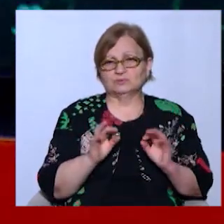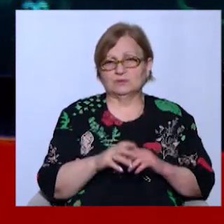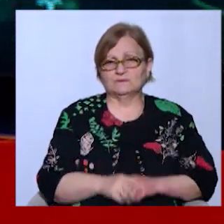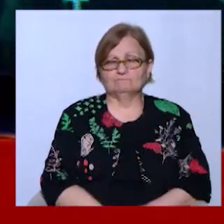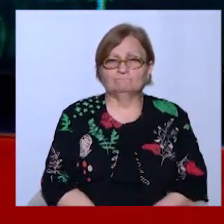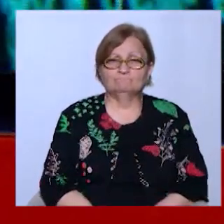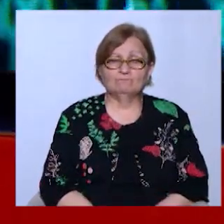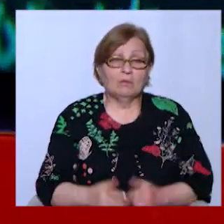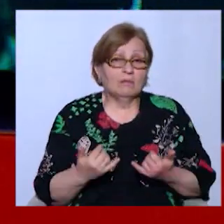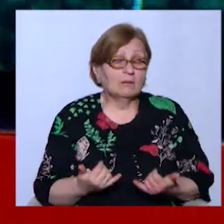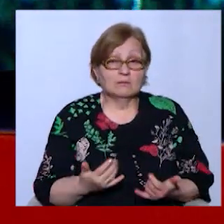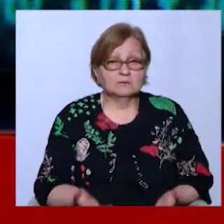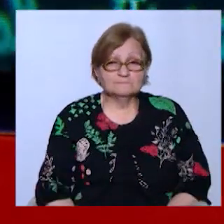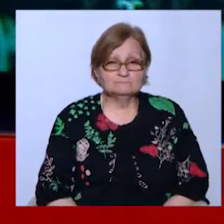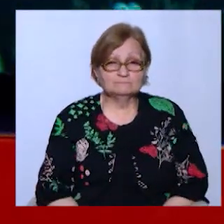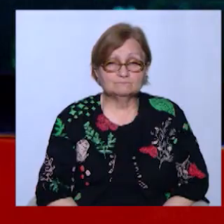ახლა